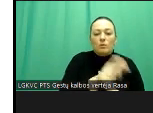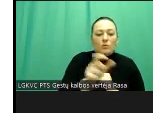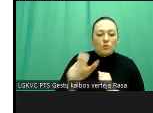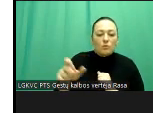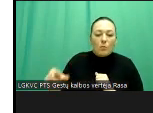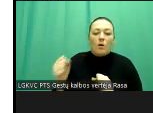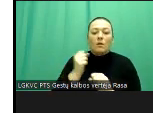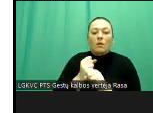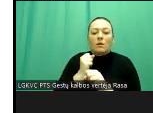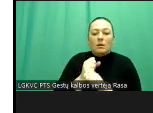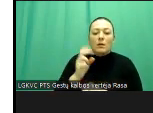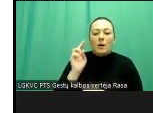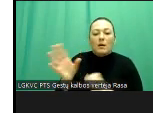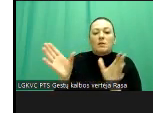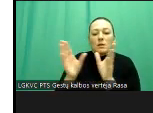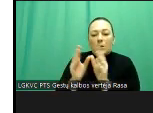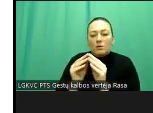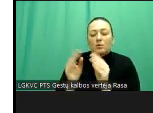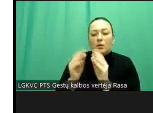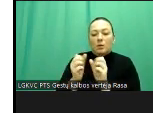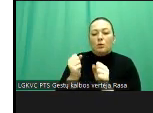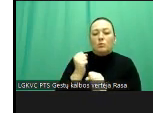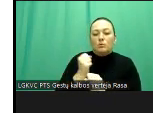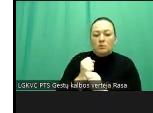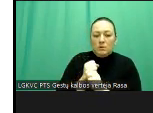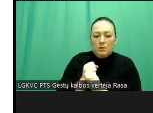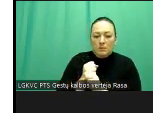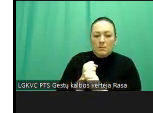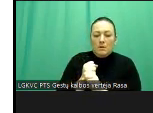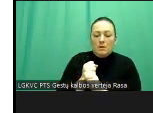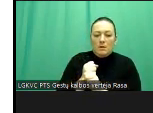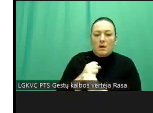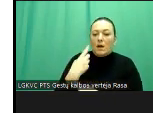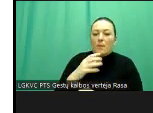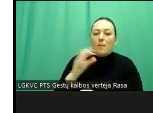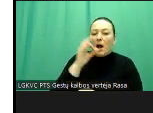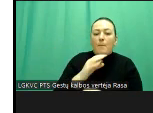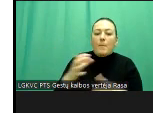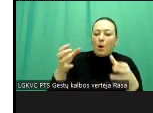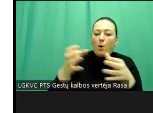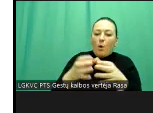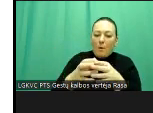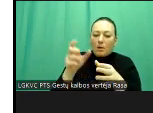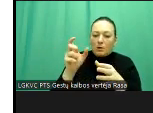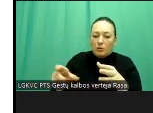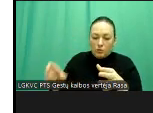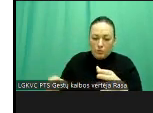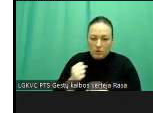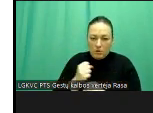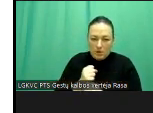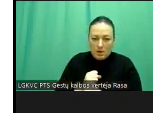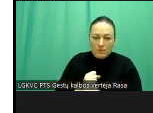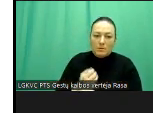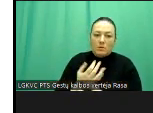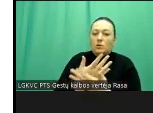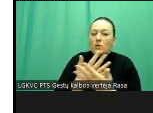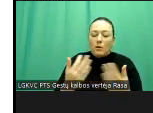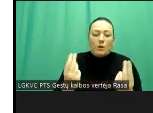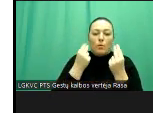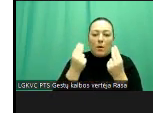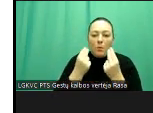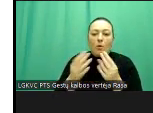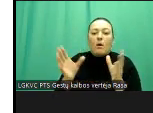dirba kartu ir bendradarbiauja. Ir taigi, čia mes kalbame apie komandos narius iš įvairių dalykų, kurie